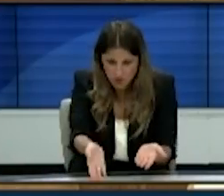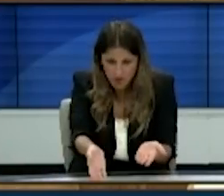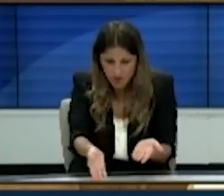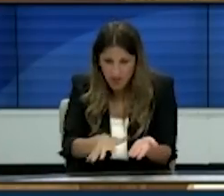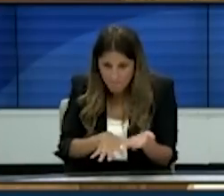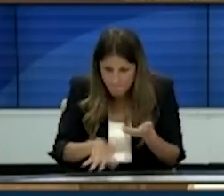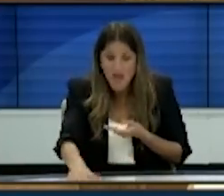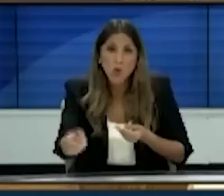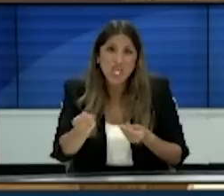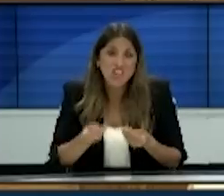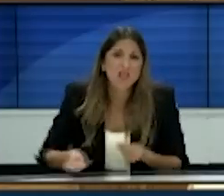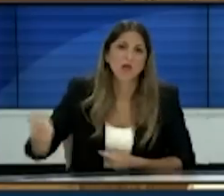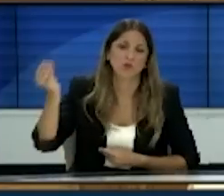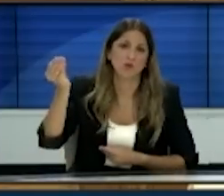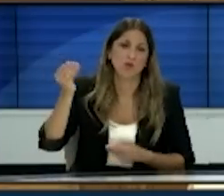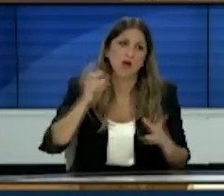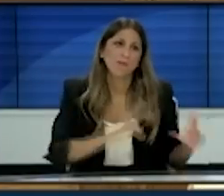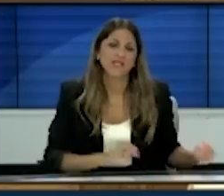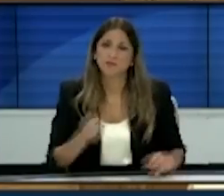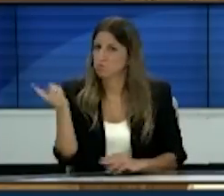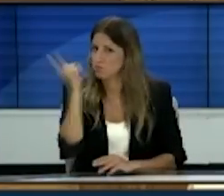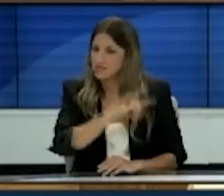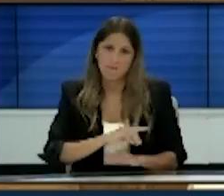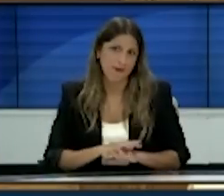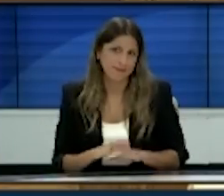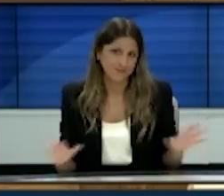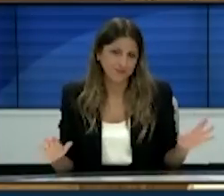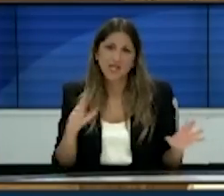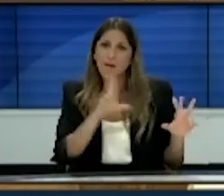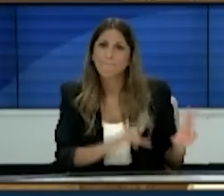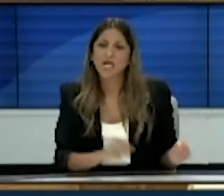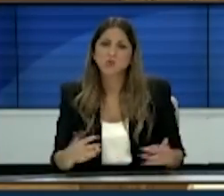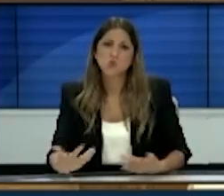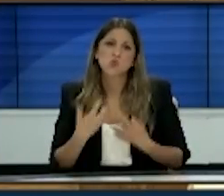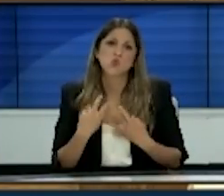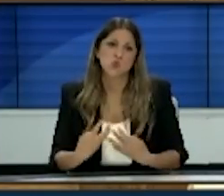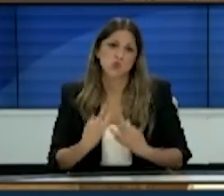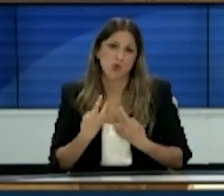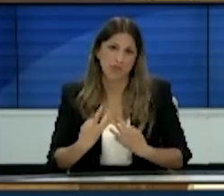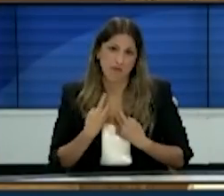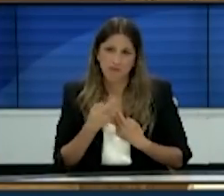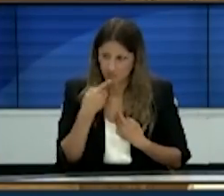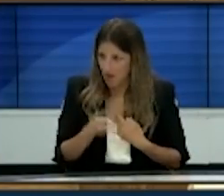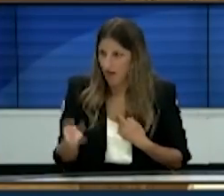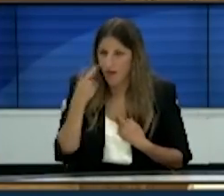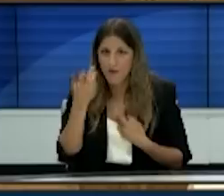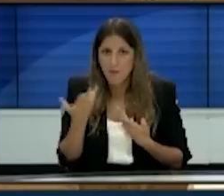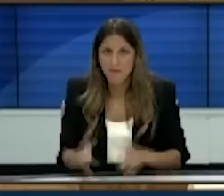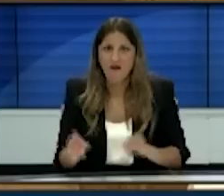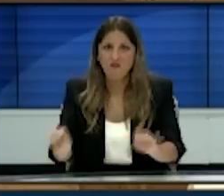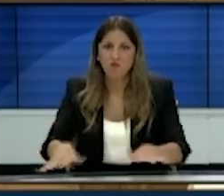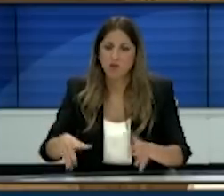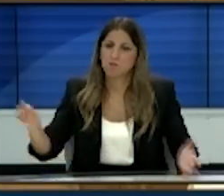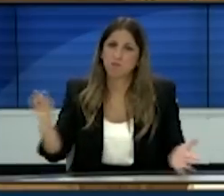αύριο. Τέτοια υποκρισία, τόση κοροϊδία, την ζήσαμε και σήμερα εδώ μέσα για μια ακόμα